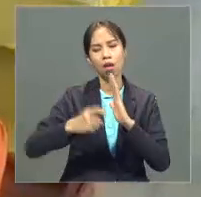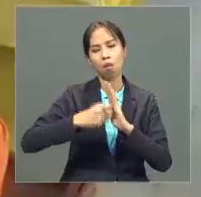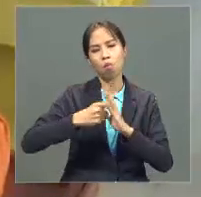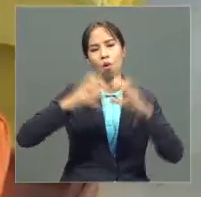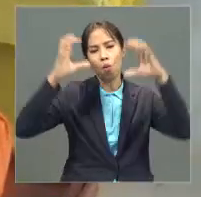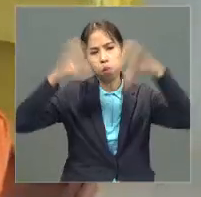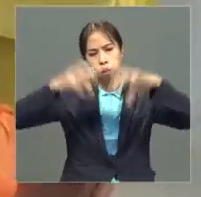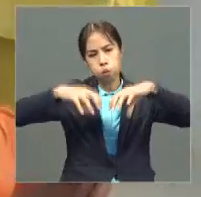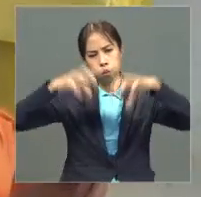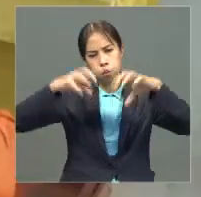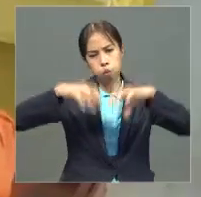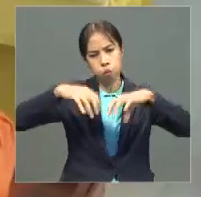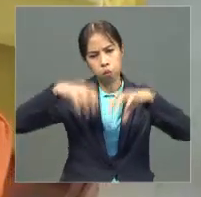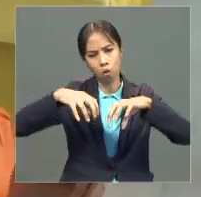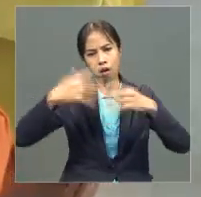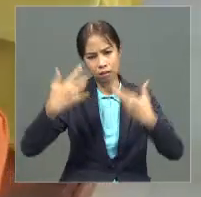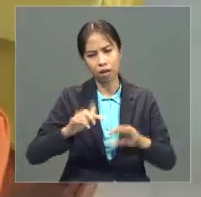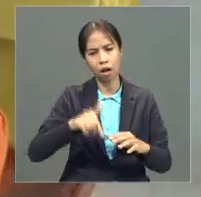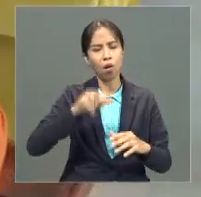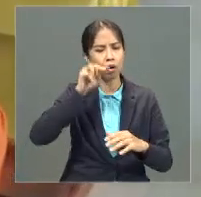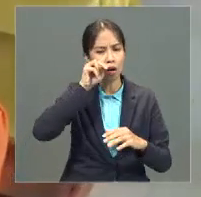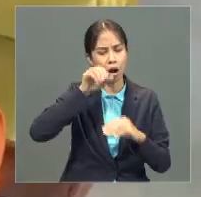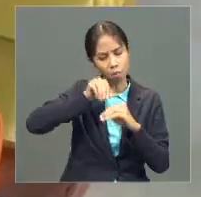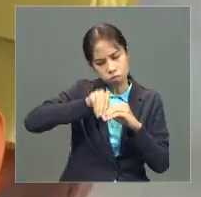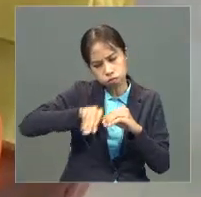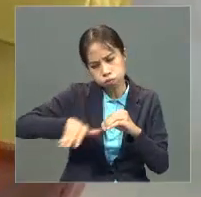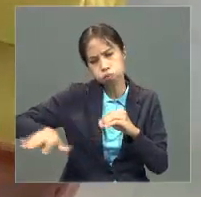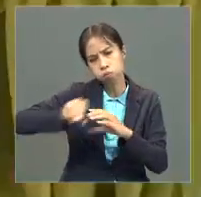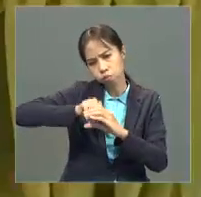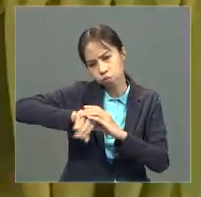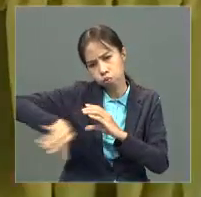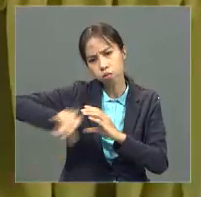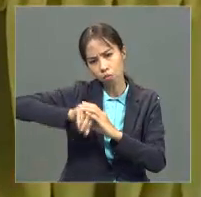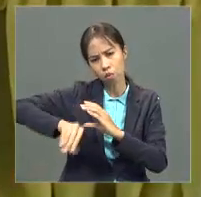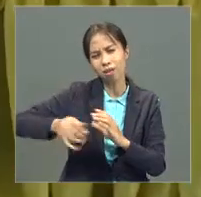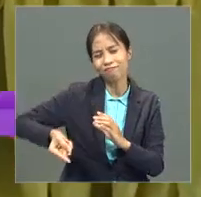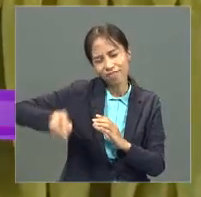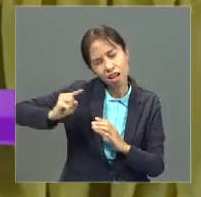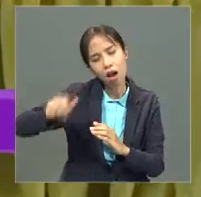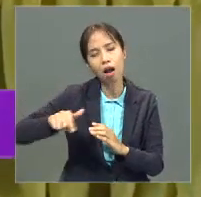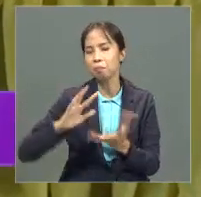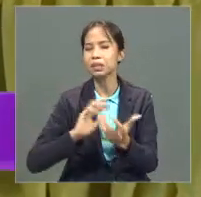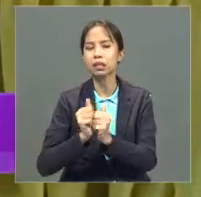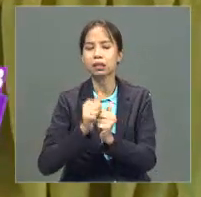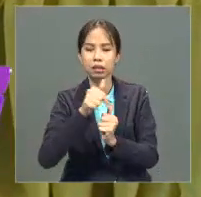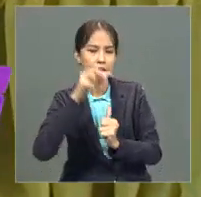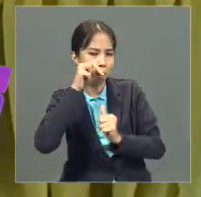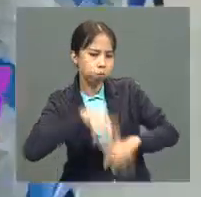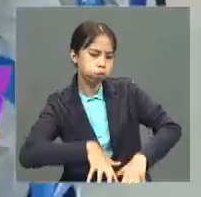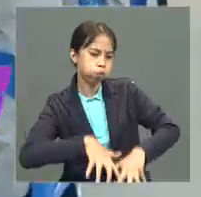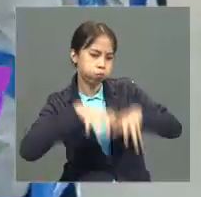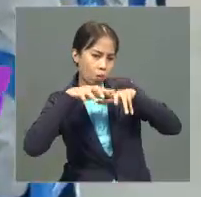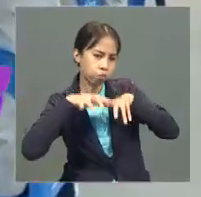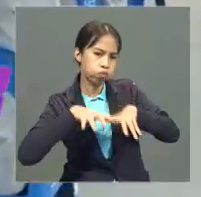อนข้างมากแล้วก็ระบายน้ำได้ช้านะครับจึงทำให้น้ำนั้นไหลบ่าเข้าท่วมในพื้นที่ในขณะที่พื้น